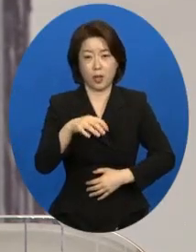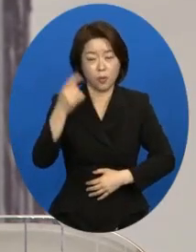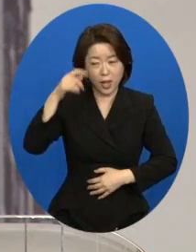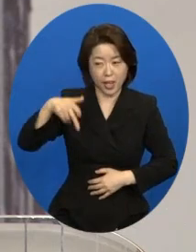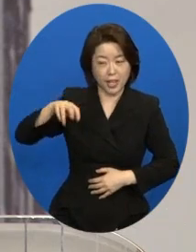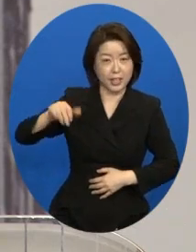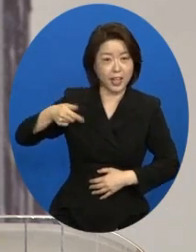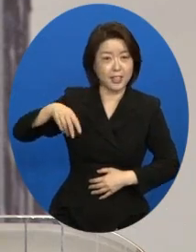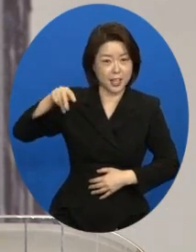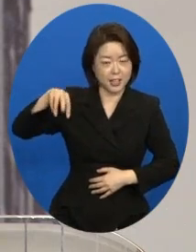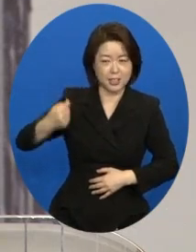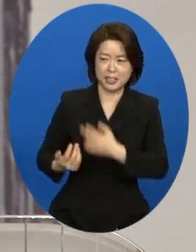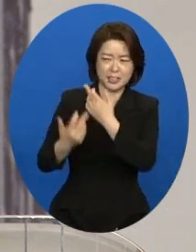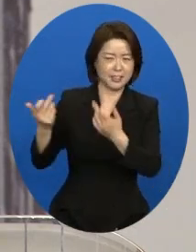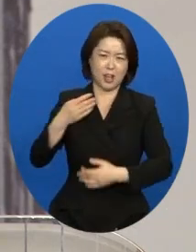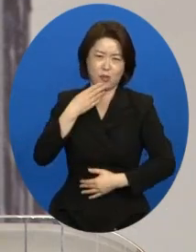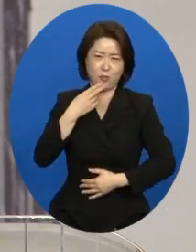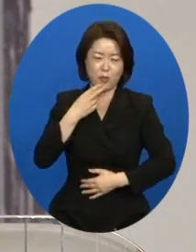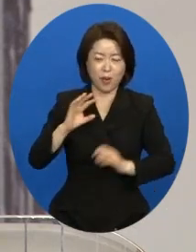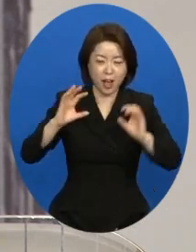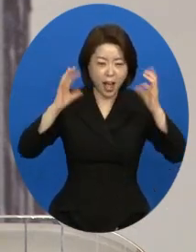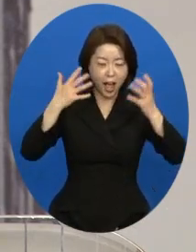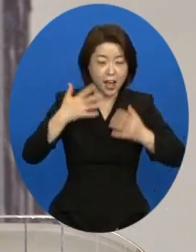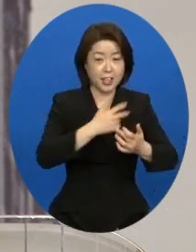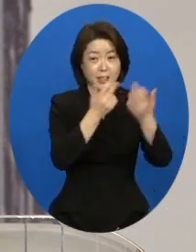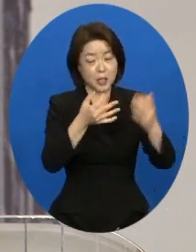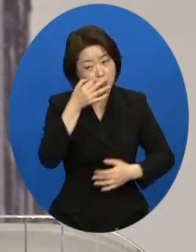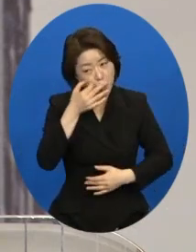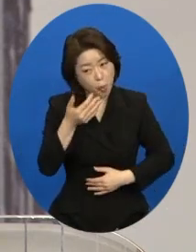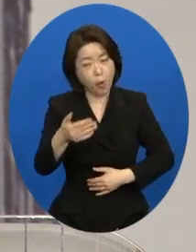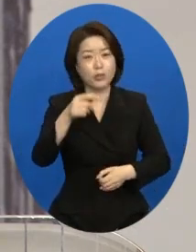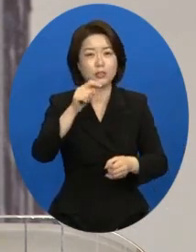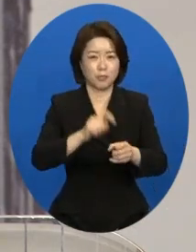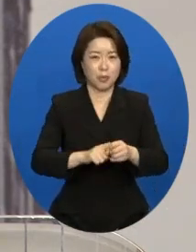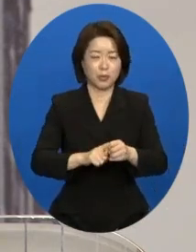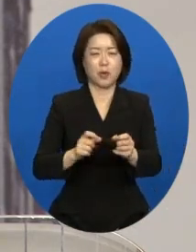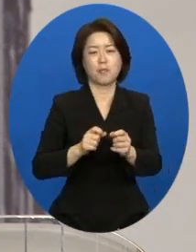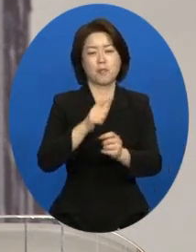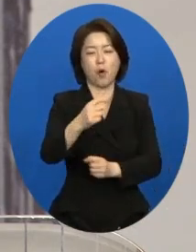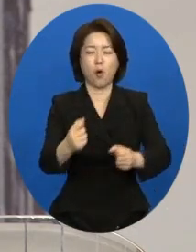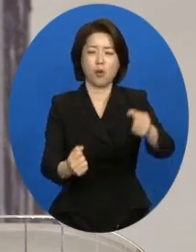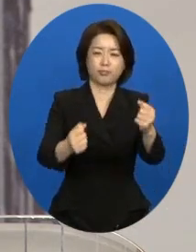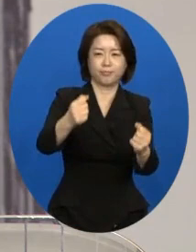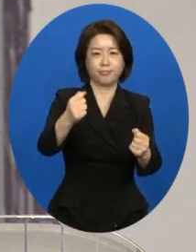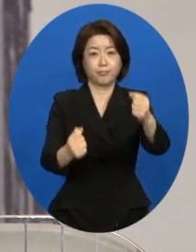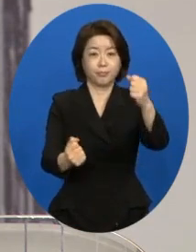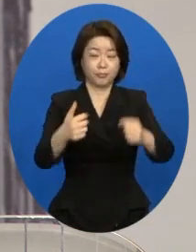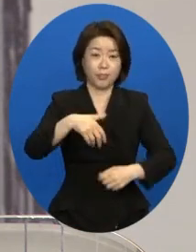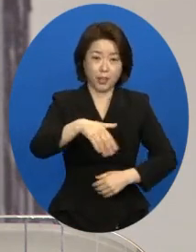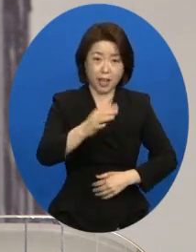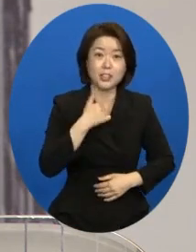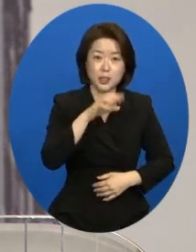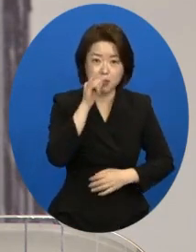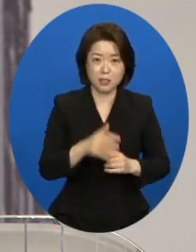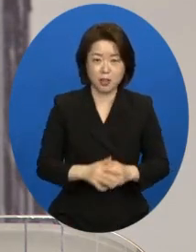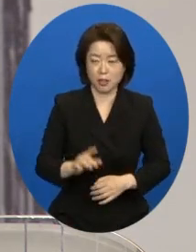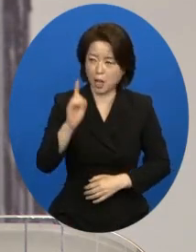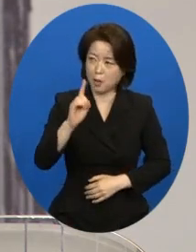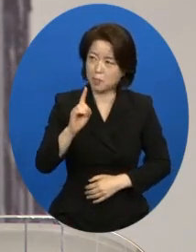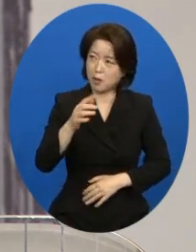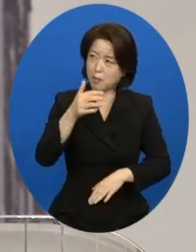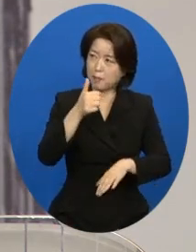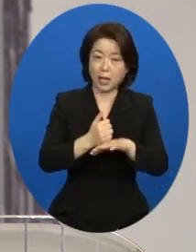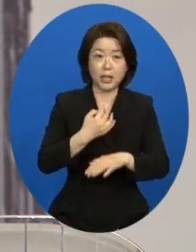없었거든요. 그래서 아이들에게 산을 보여주기 위해서 멀리 운전을 해서 가곤 했는데, 한 번은 막내가